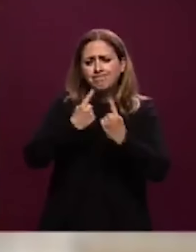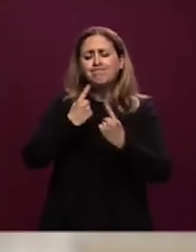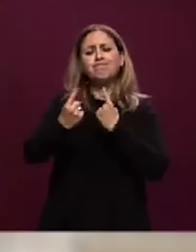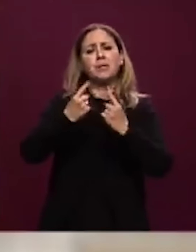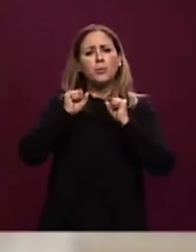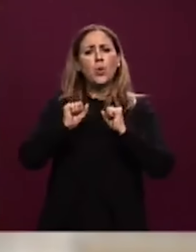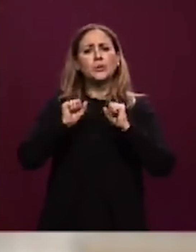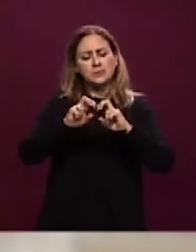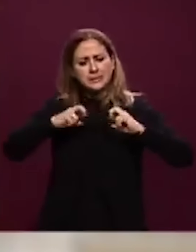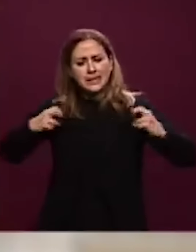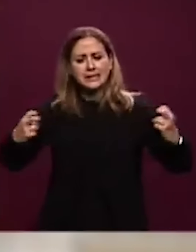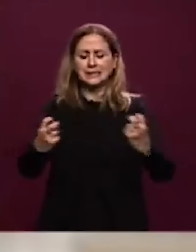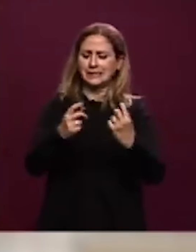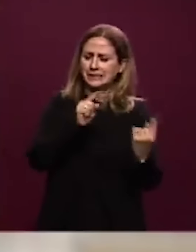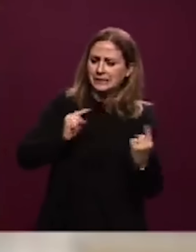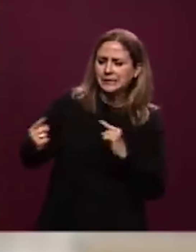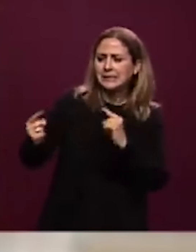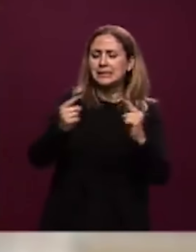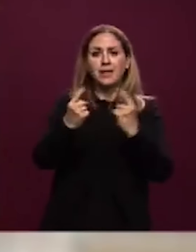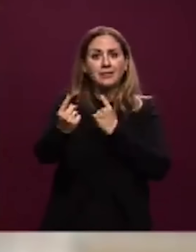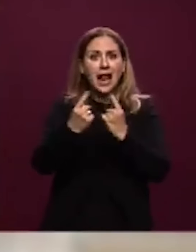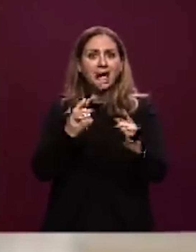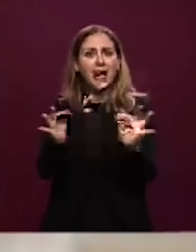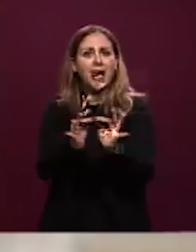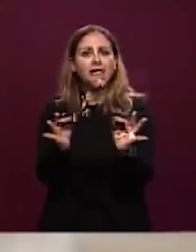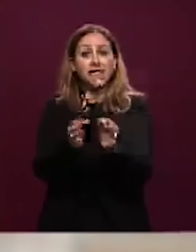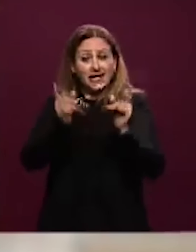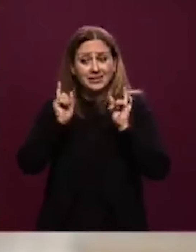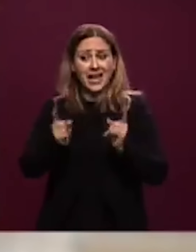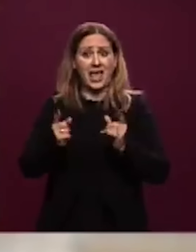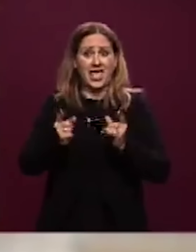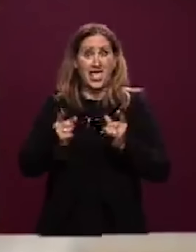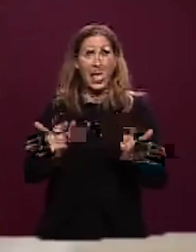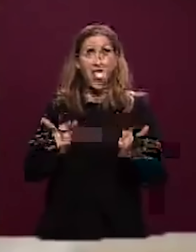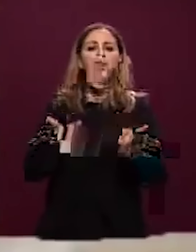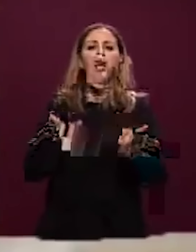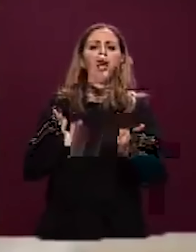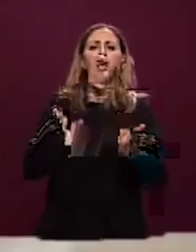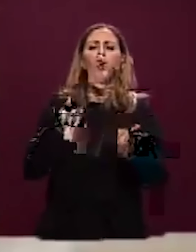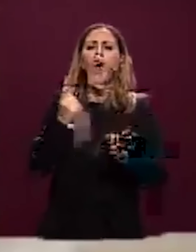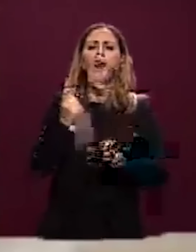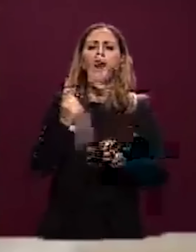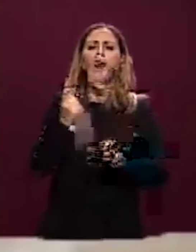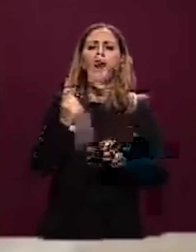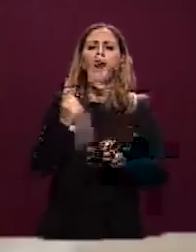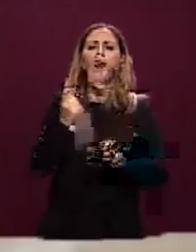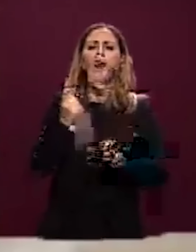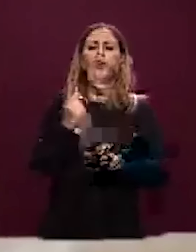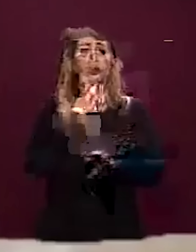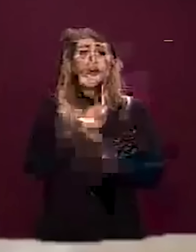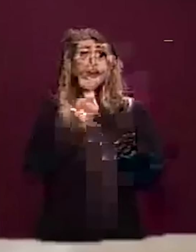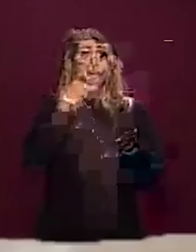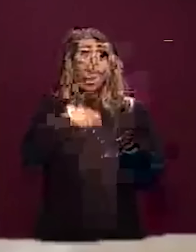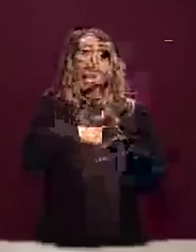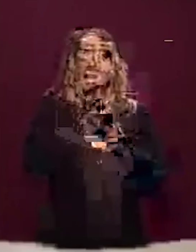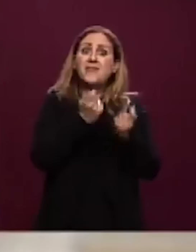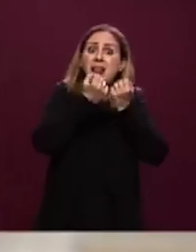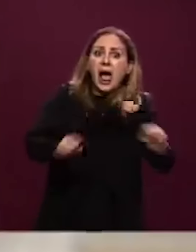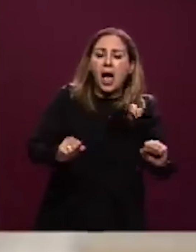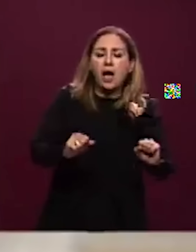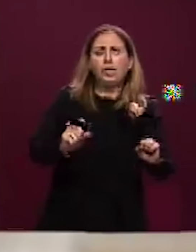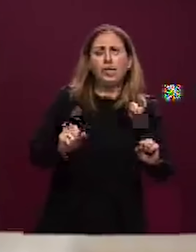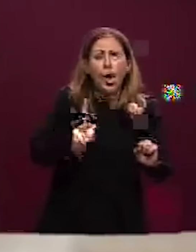dite, state dicendo agli ucraini di arrendersi. No, noi stiamo dicendo agli ucraini che possono